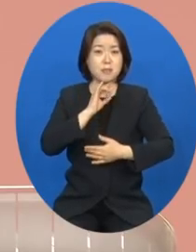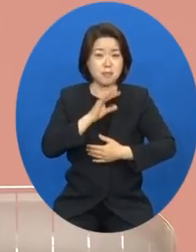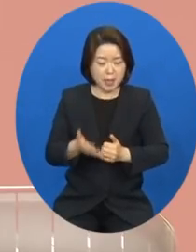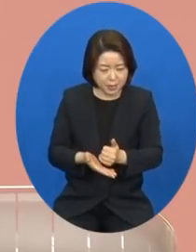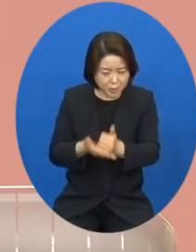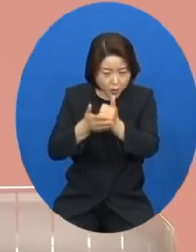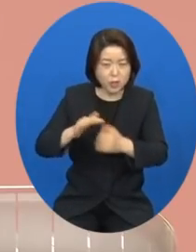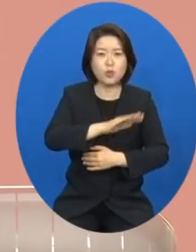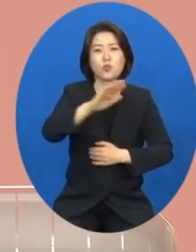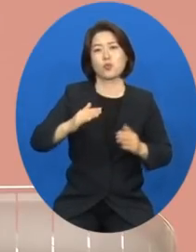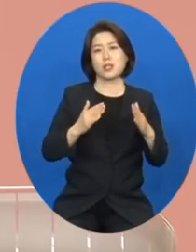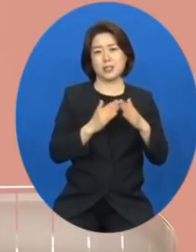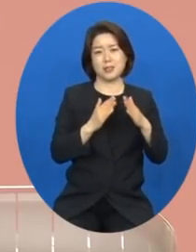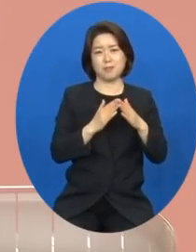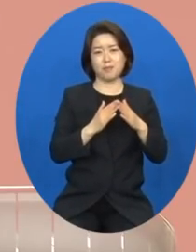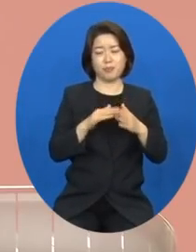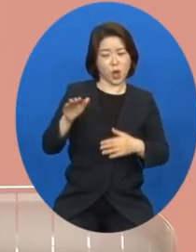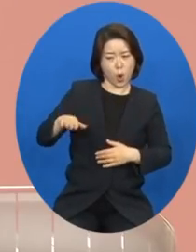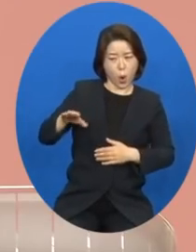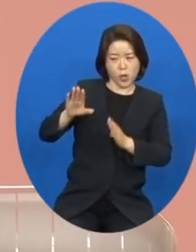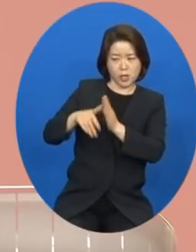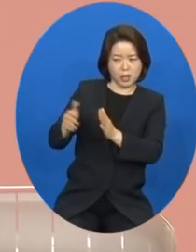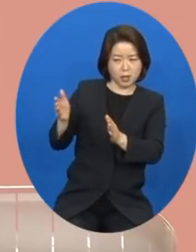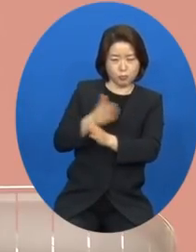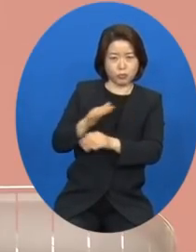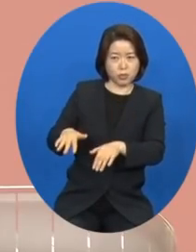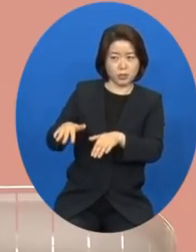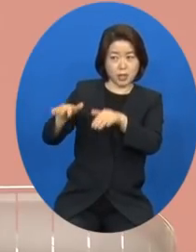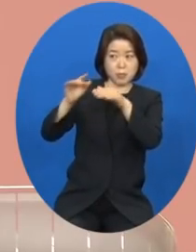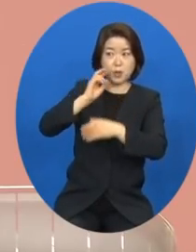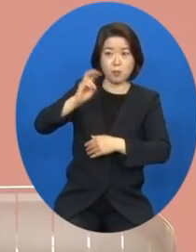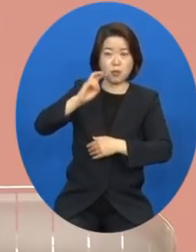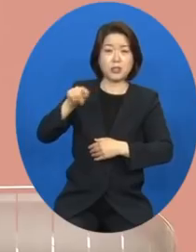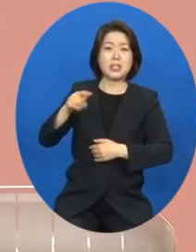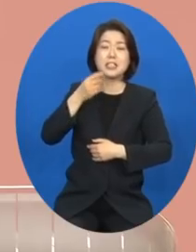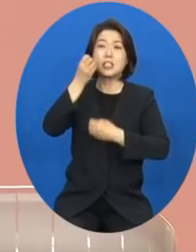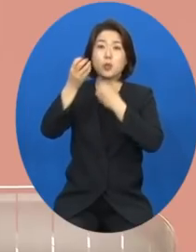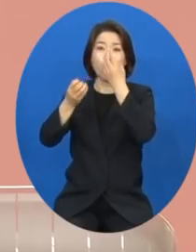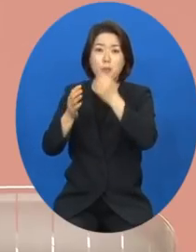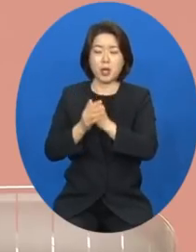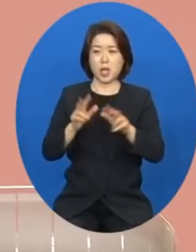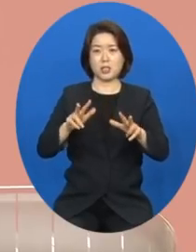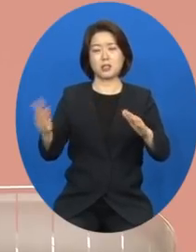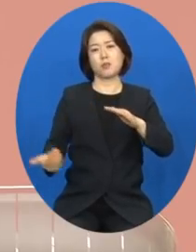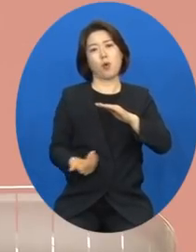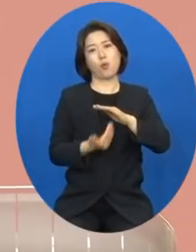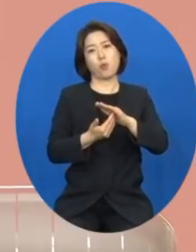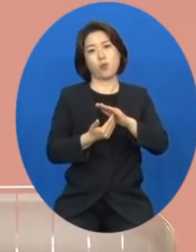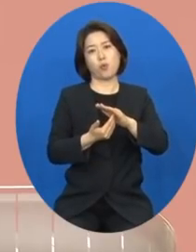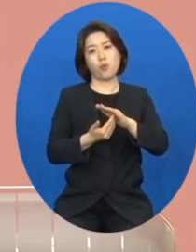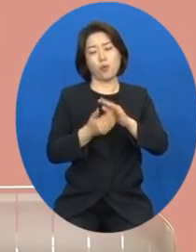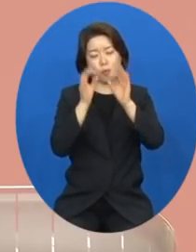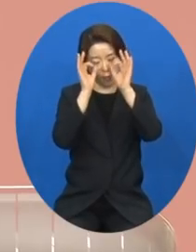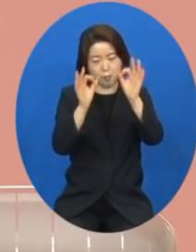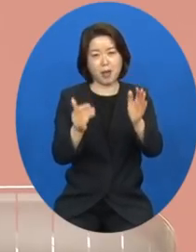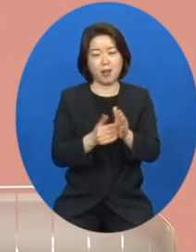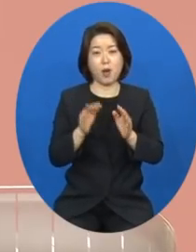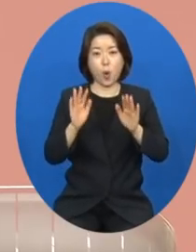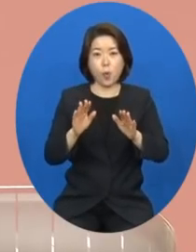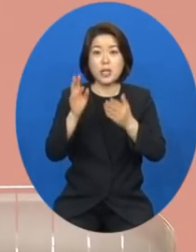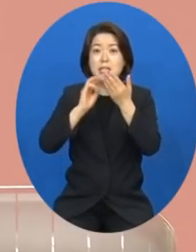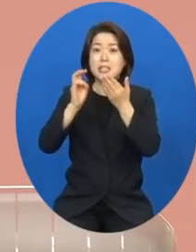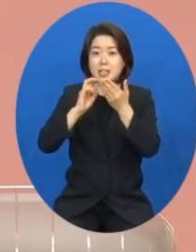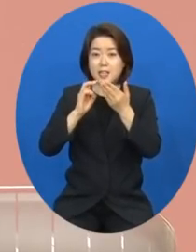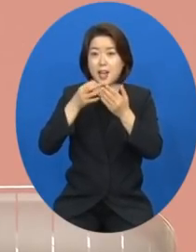g 어릴 적부터 불렀던 그 차량의 그 고백이 아 지금 이루어지고 있음을 봐야 우리가 오늘 이 찬양을 부를